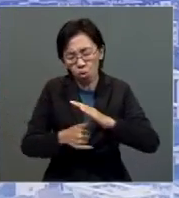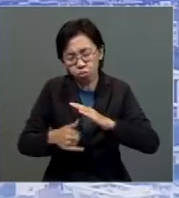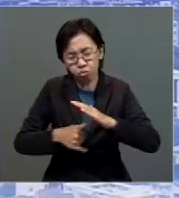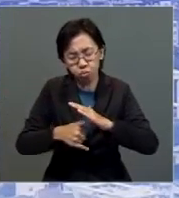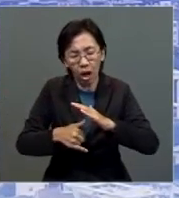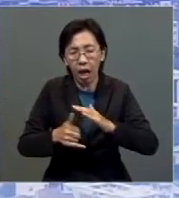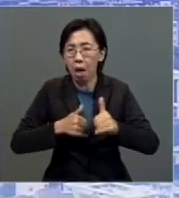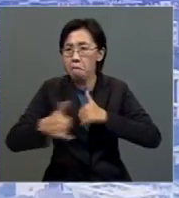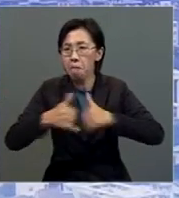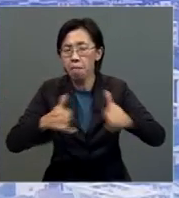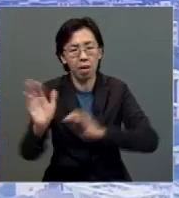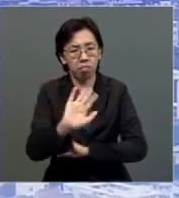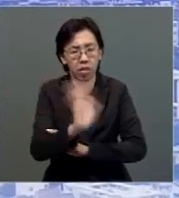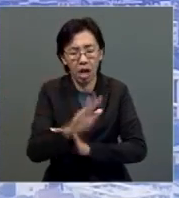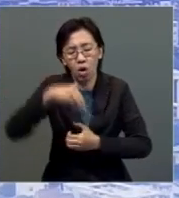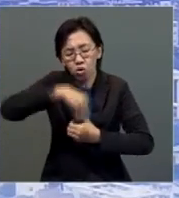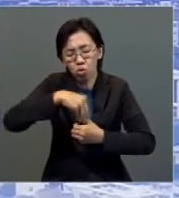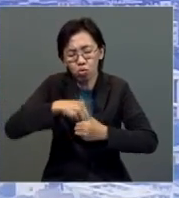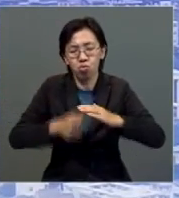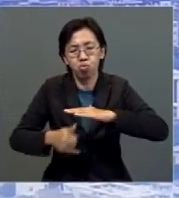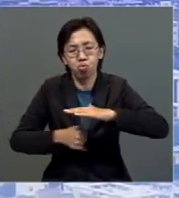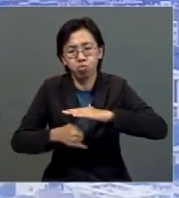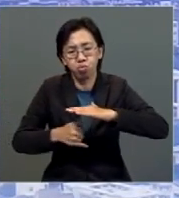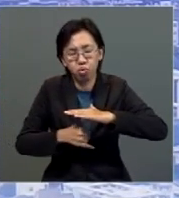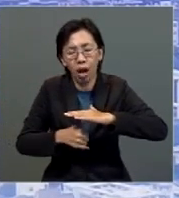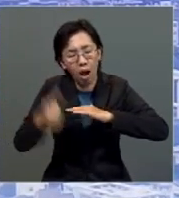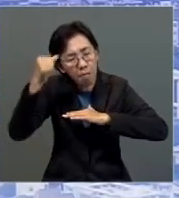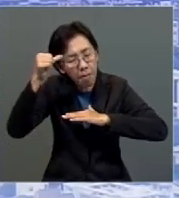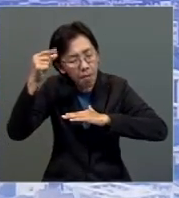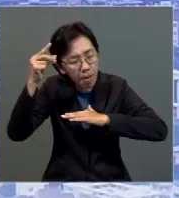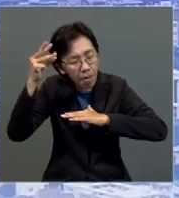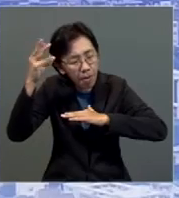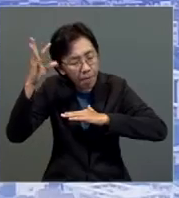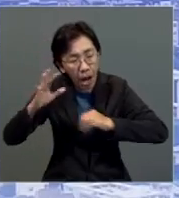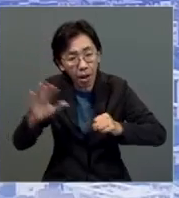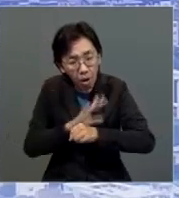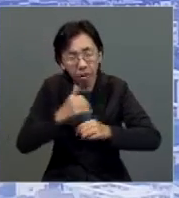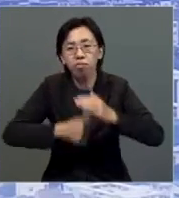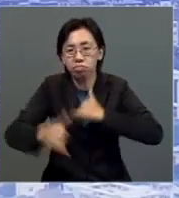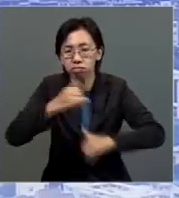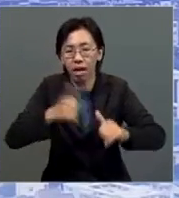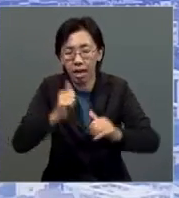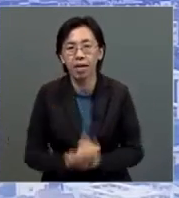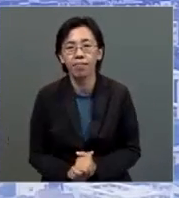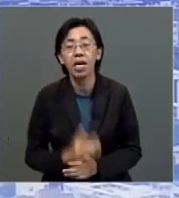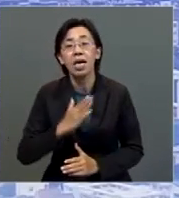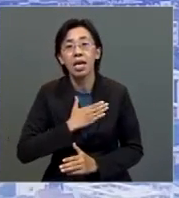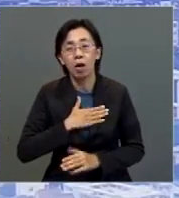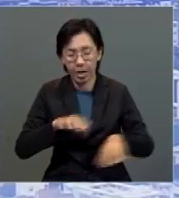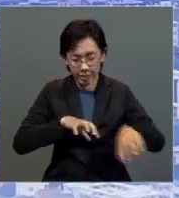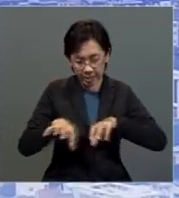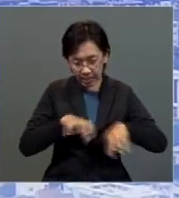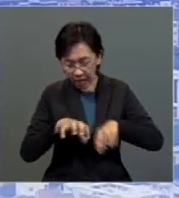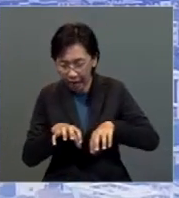ที่รอบๆที่เรียกว่าเป็นโลคอลควอรันทีนหรือสถานกักกันที่รัฐจัดให้ก็เป็นการออกแบบระบบไว้เ